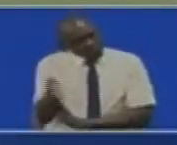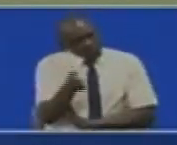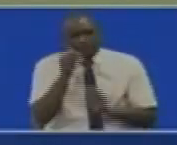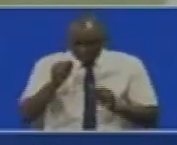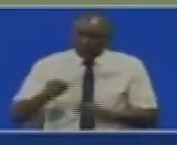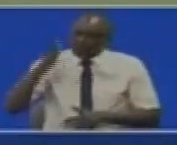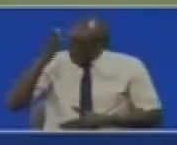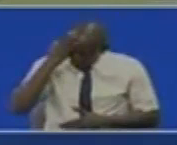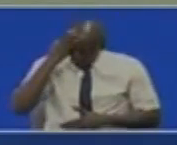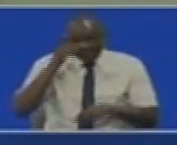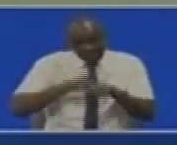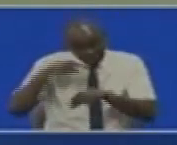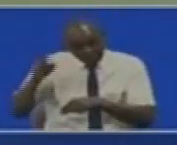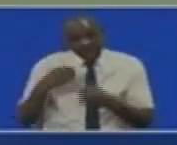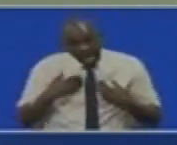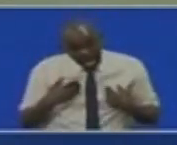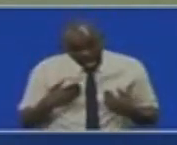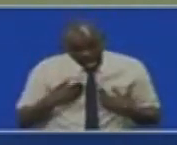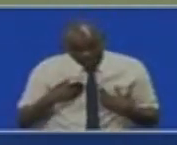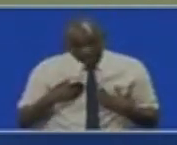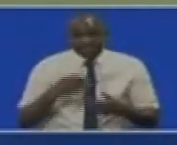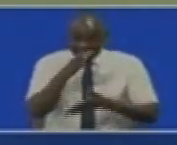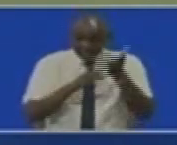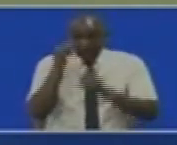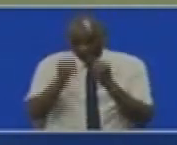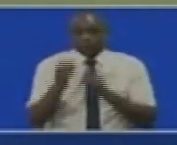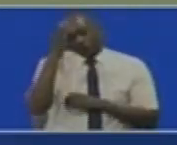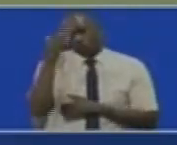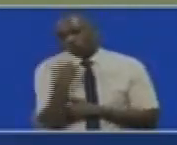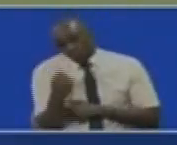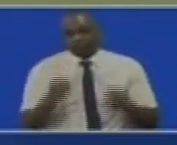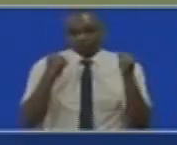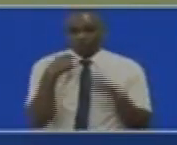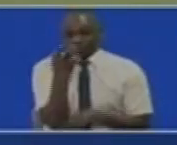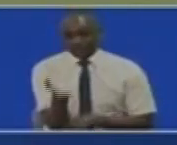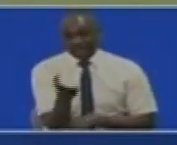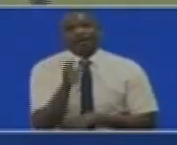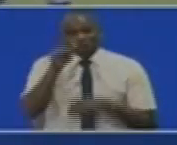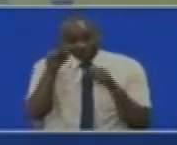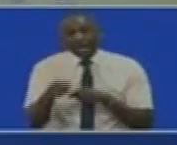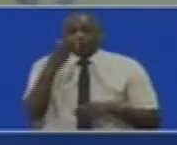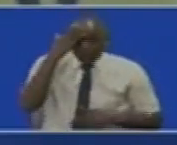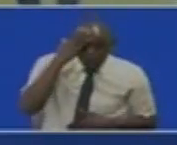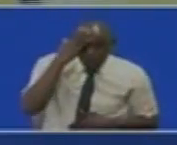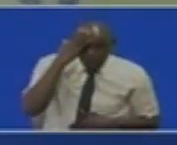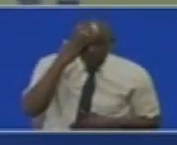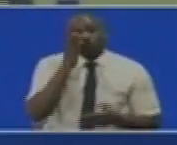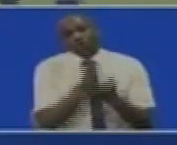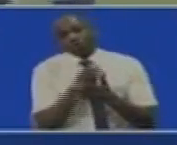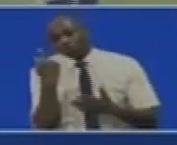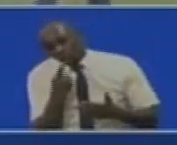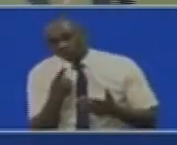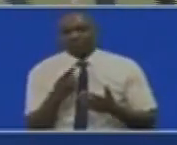kujulikana pale timu hizi zitakaposhiriki katika michuano ya nusu finali, na hapo ndipo ambapo utapata kutambua mbivu na